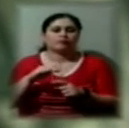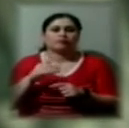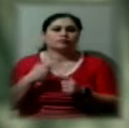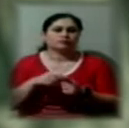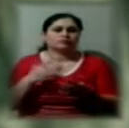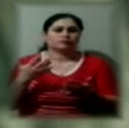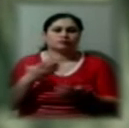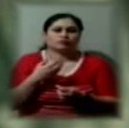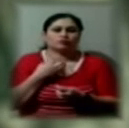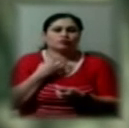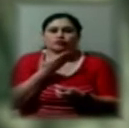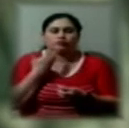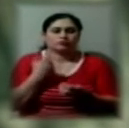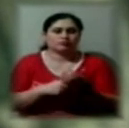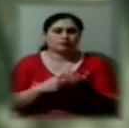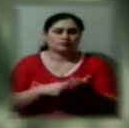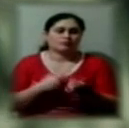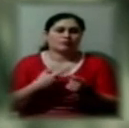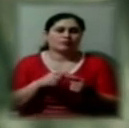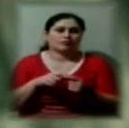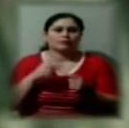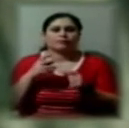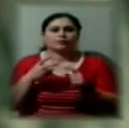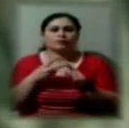скалпуйте. Два рази слідство діло вам не